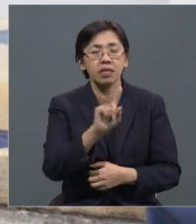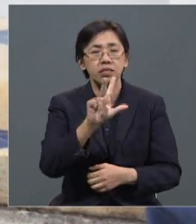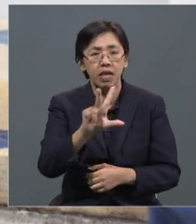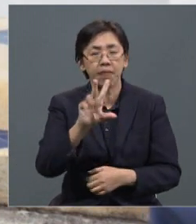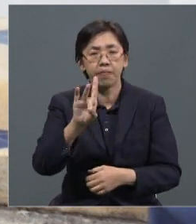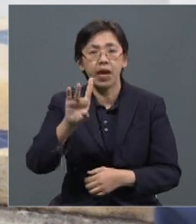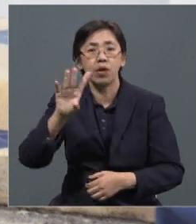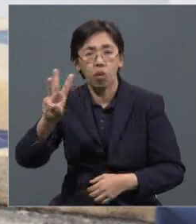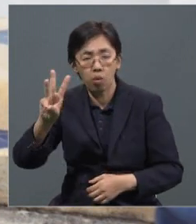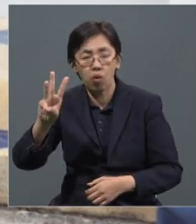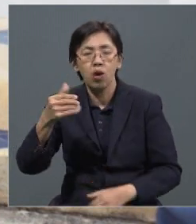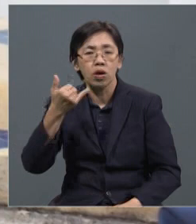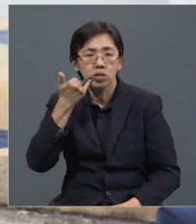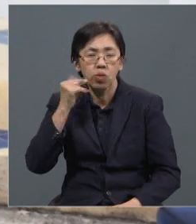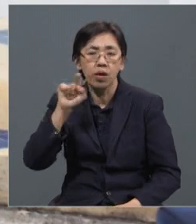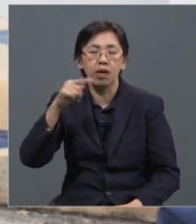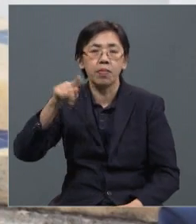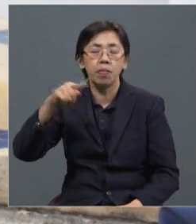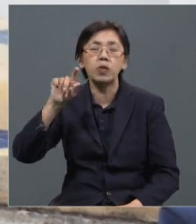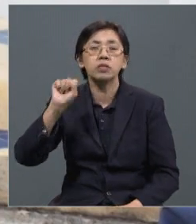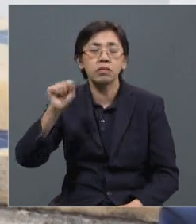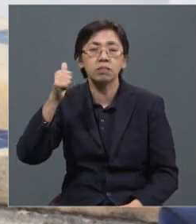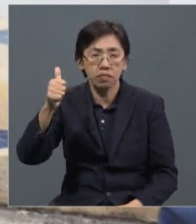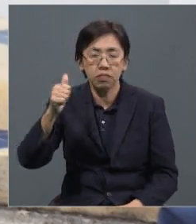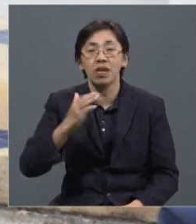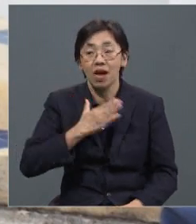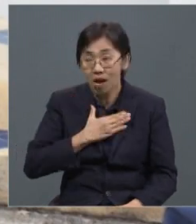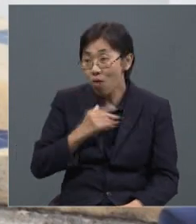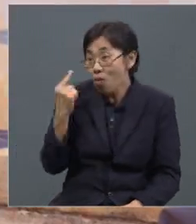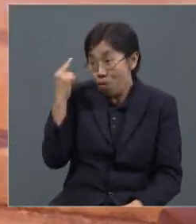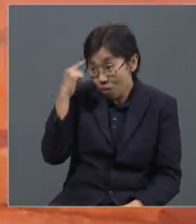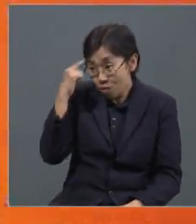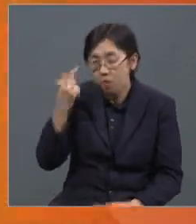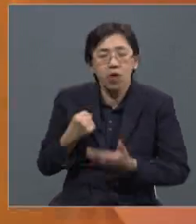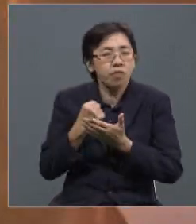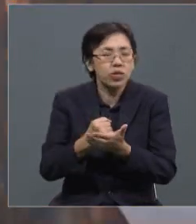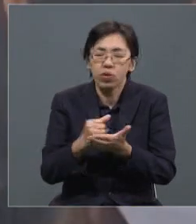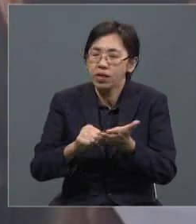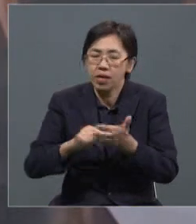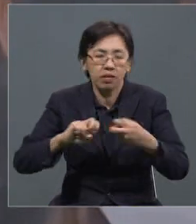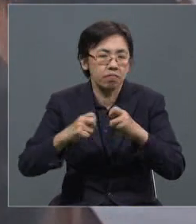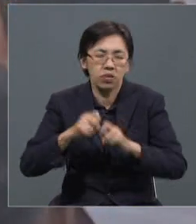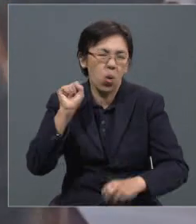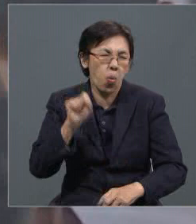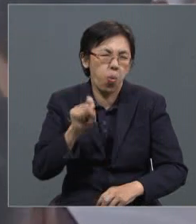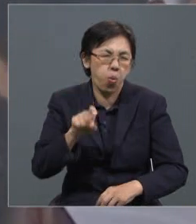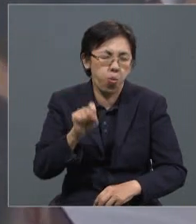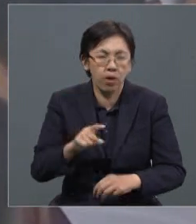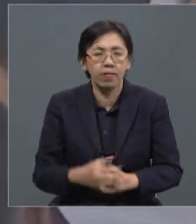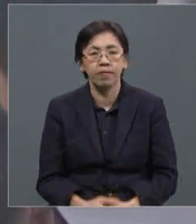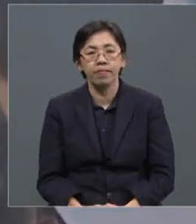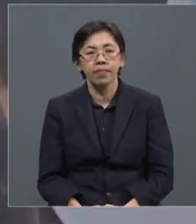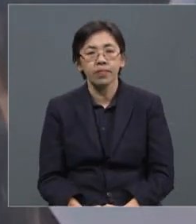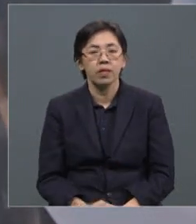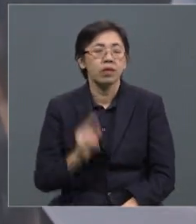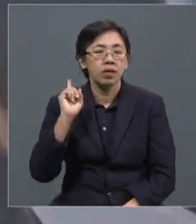ของสำนักงานปปส.ก็ได้เข้ามาแล้วเราจะรีบลงไปดำเนินการให้ทันที ซึ่งมิสซิสเจเนเล่แคน